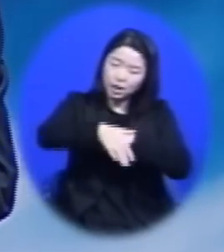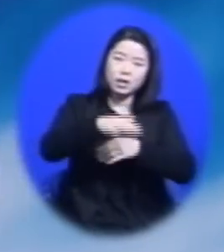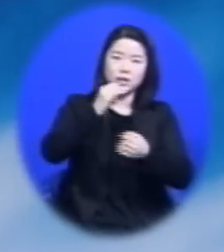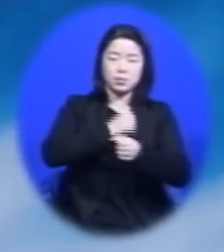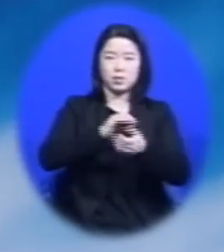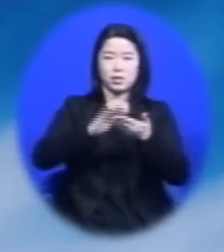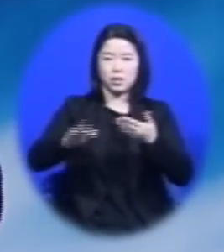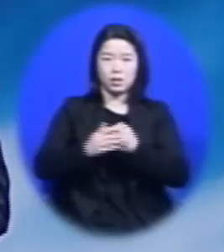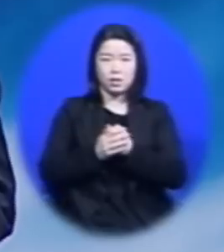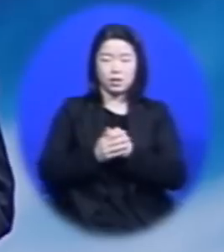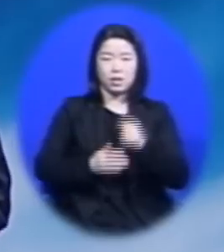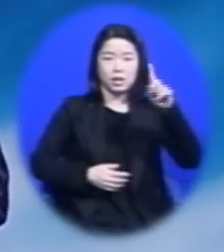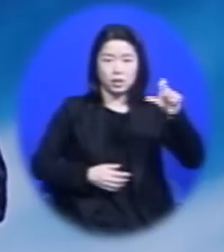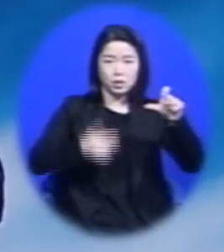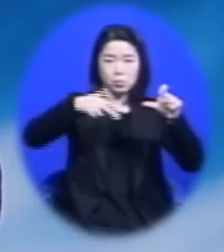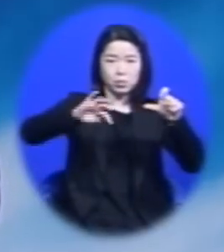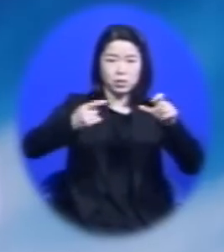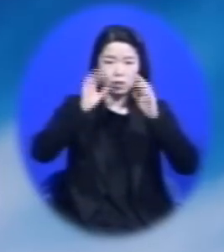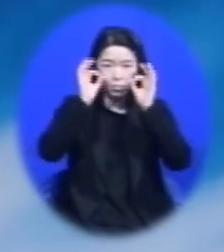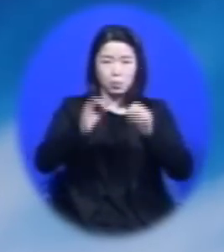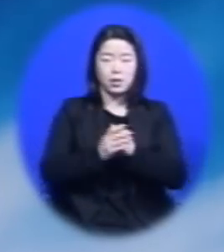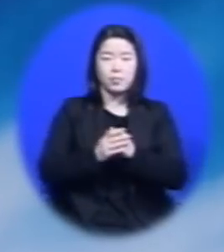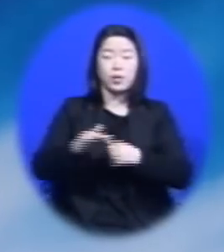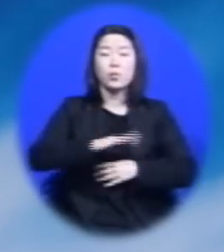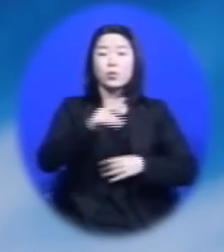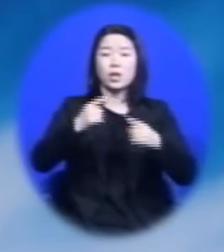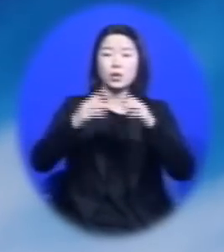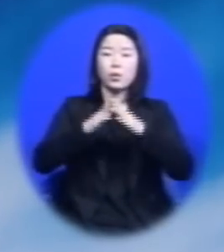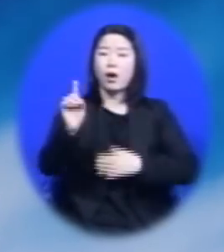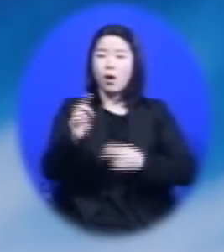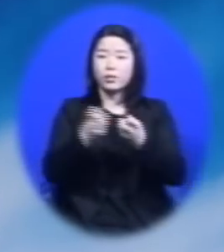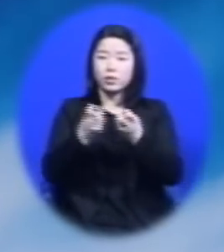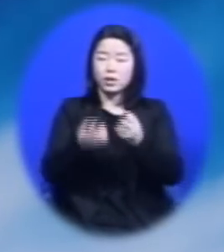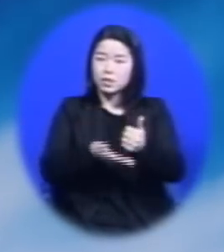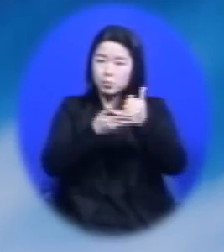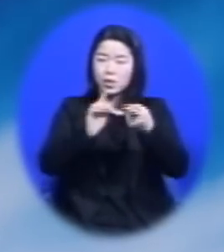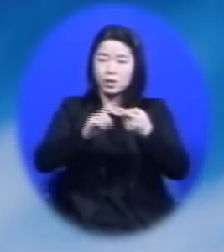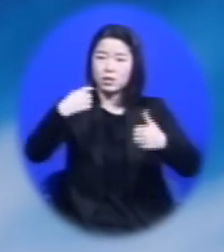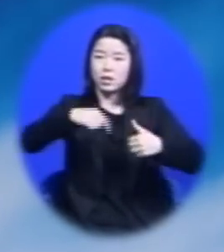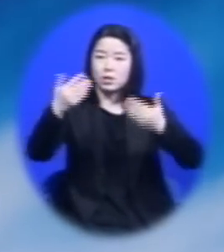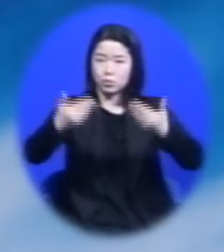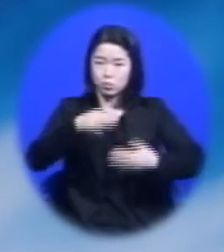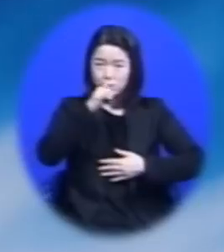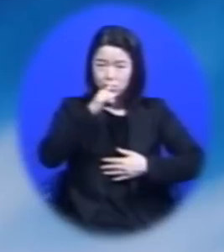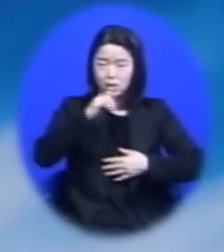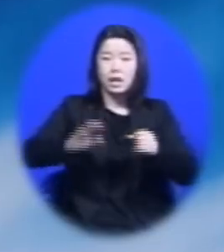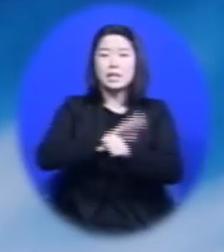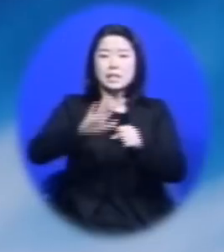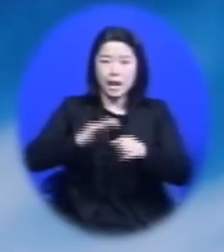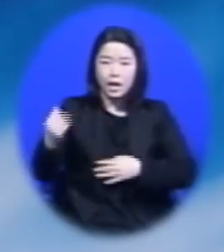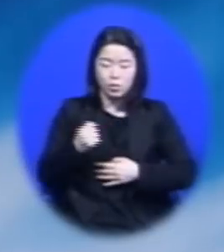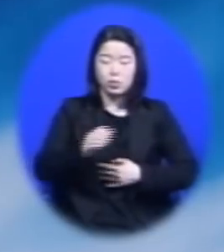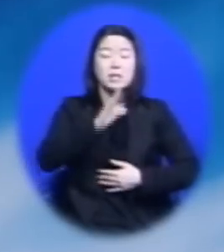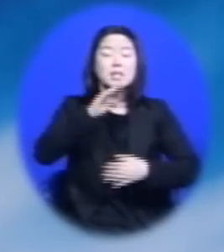타락이 15절에 보면가 교를 어섬 되는지에 대해서 가르치고 계십니다 사랑으로